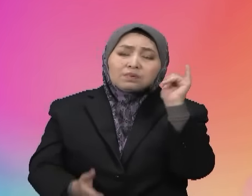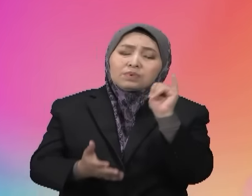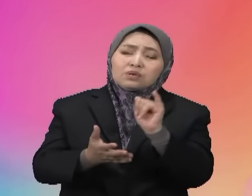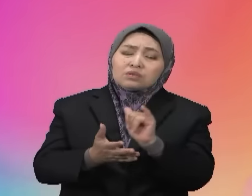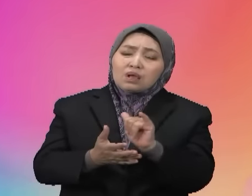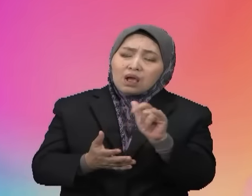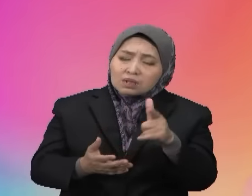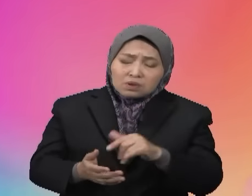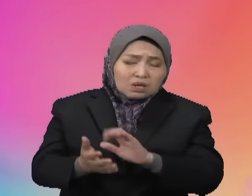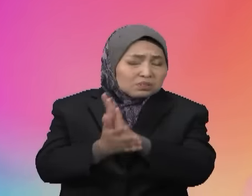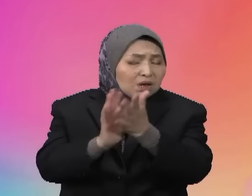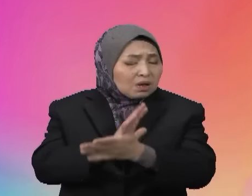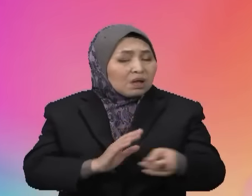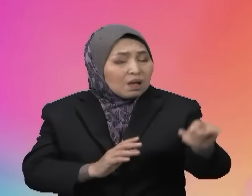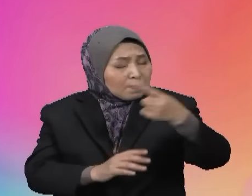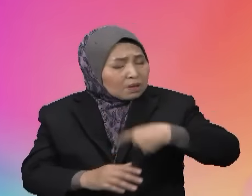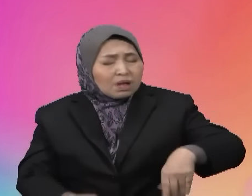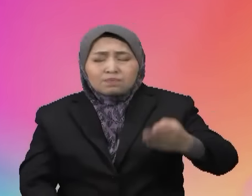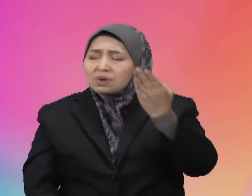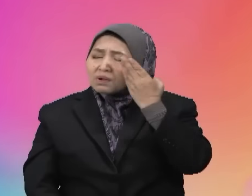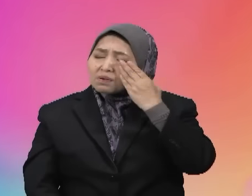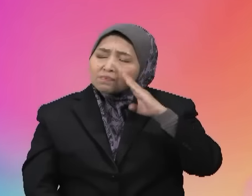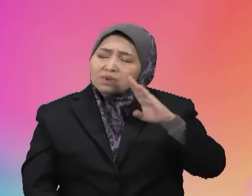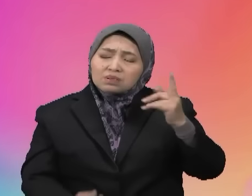فأعرضوا عنهم